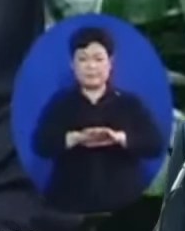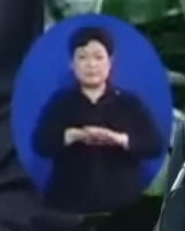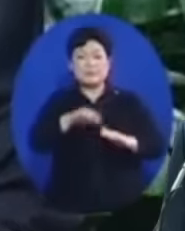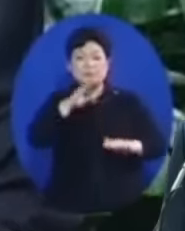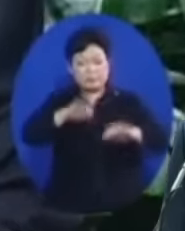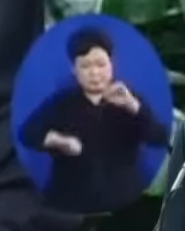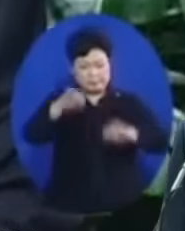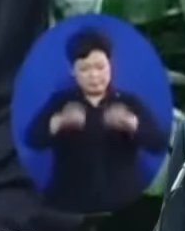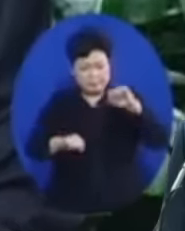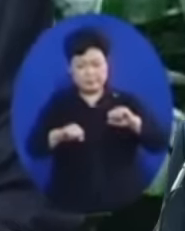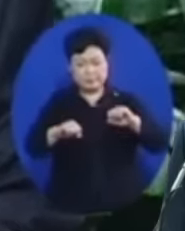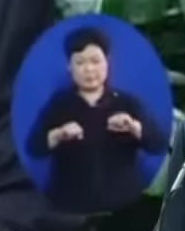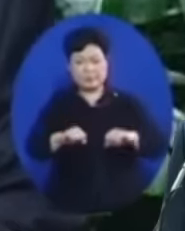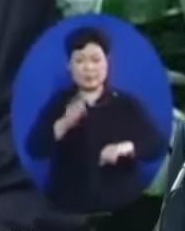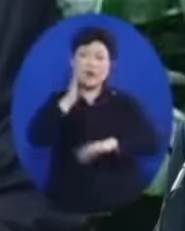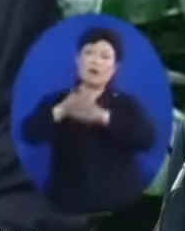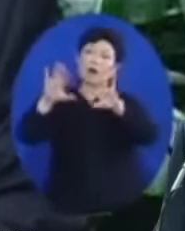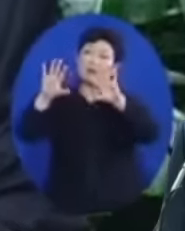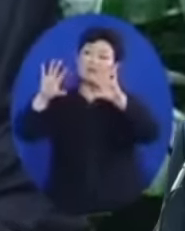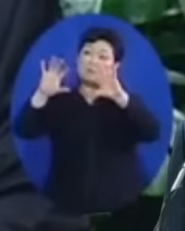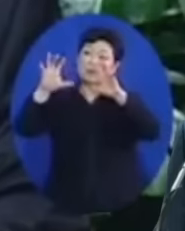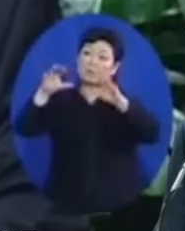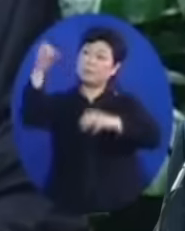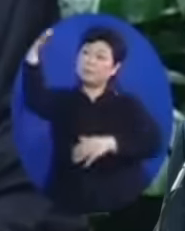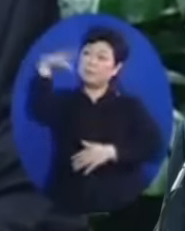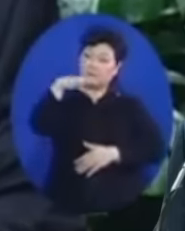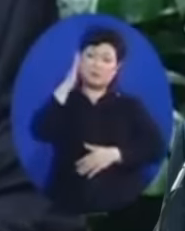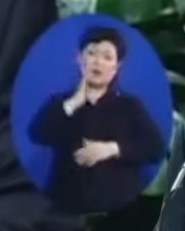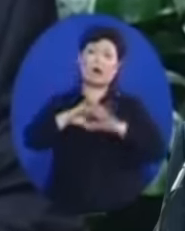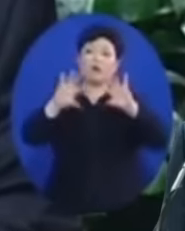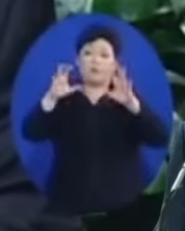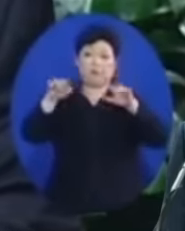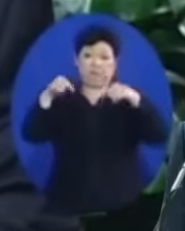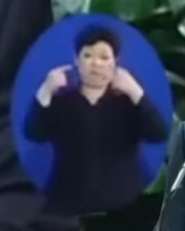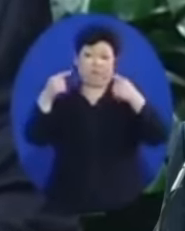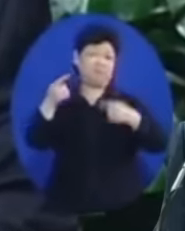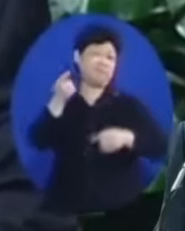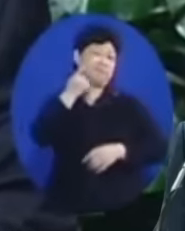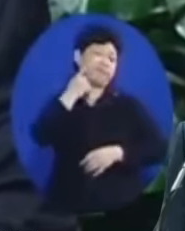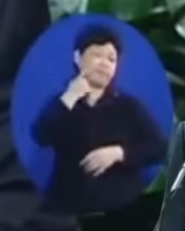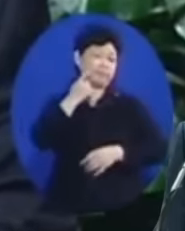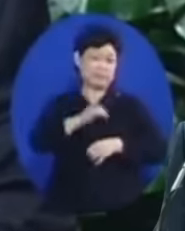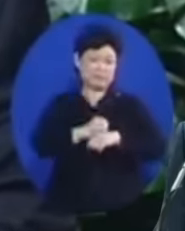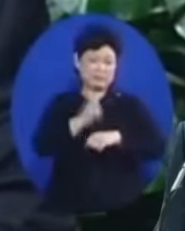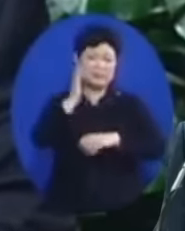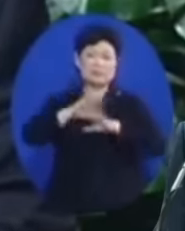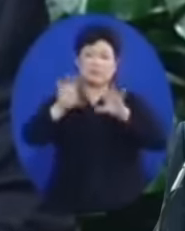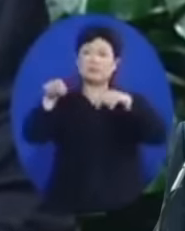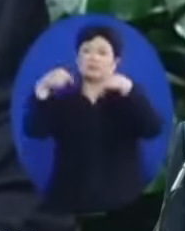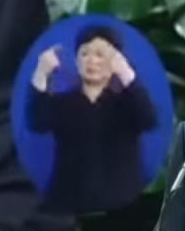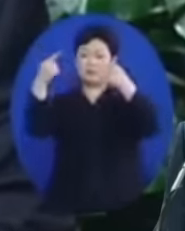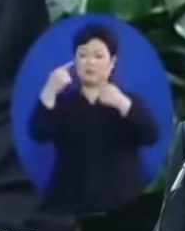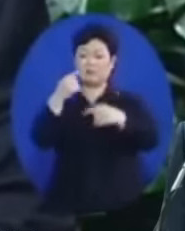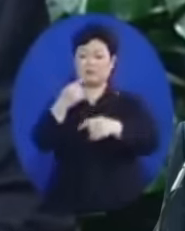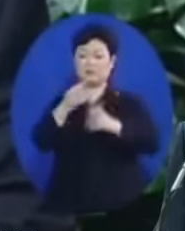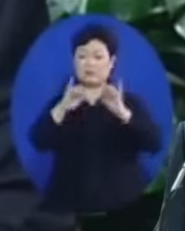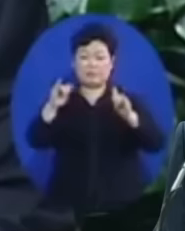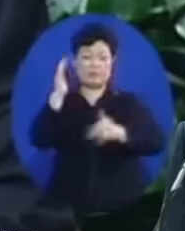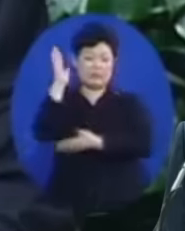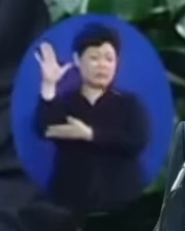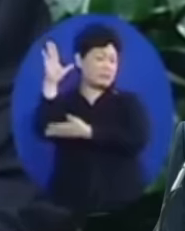시행하고 살았는데 하늘나라에는 빛의 하늘나라로 들어간다, 거짓말인 것입니다. 나는 천국 갔다 온 사람의 이야기를